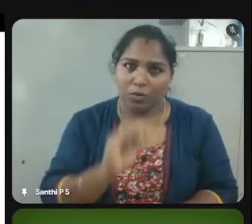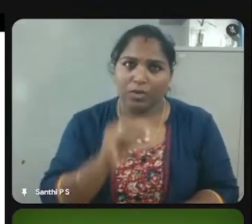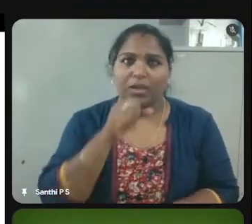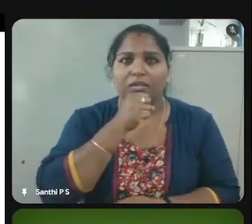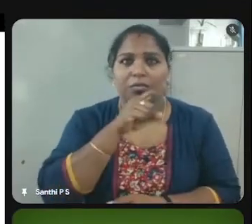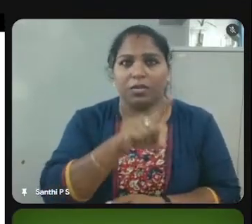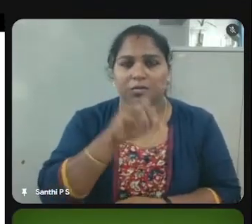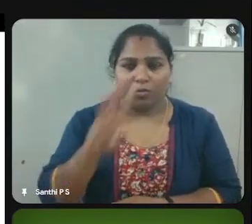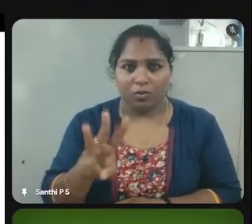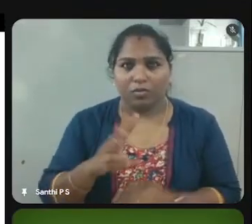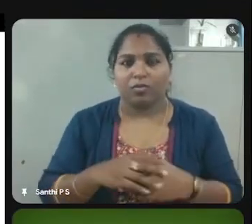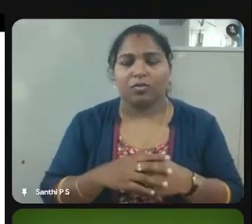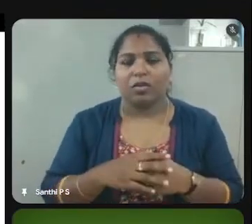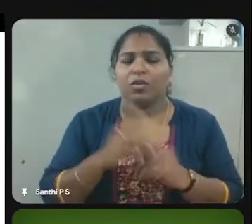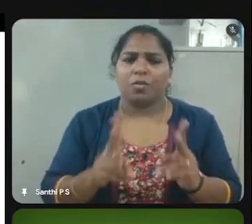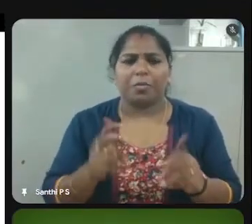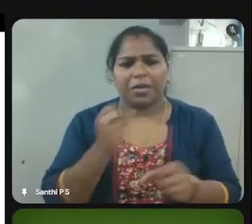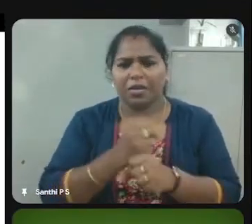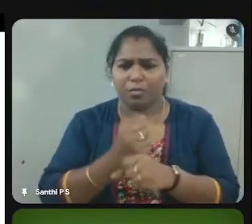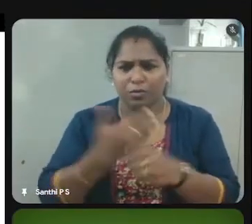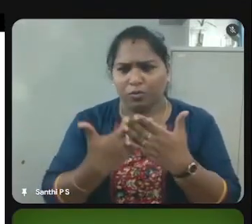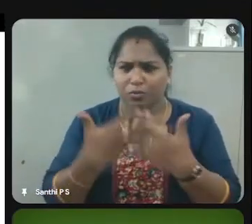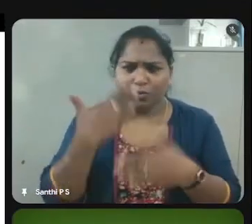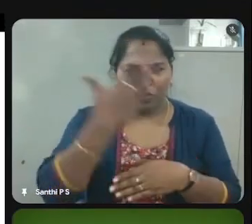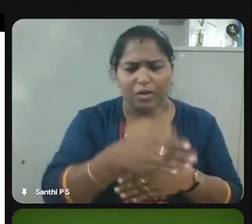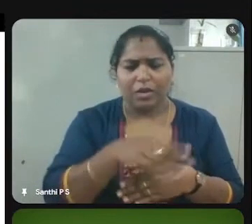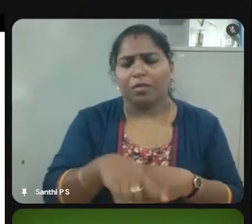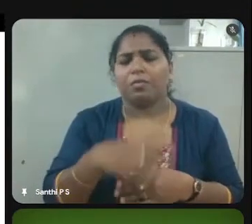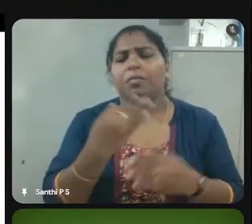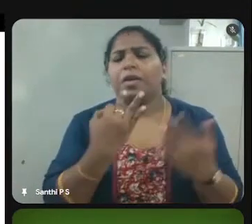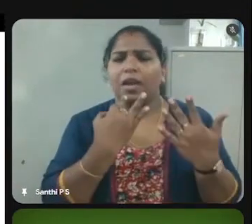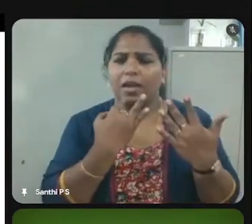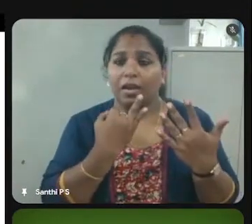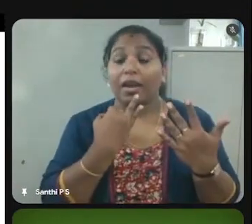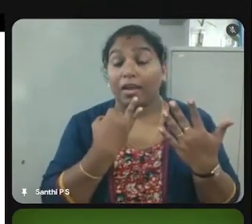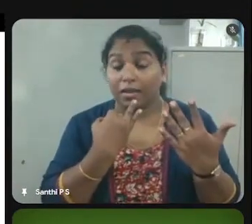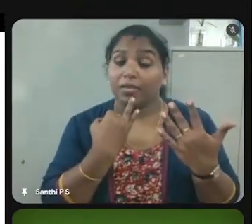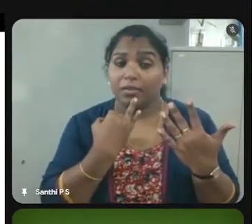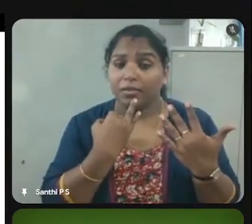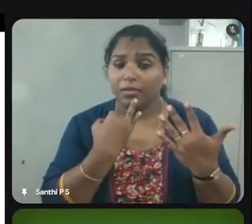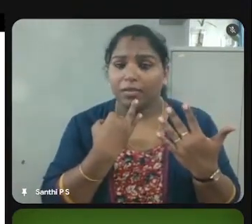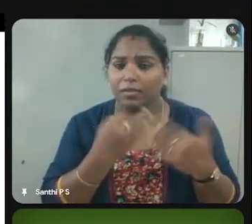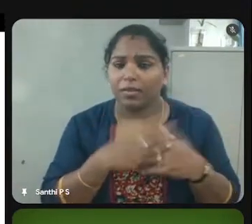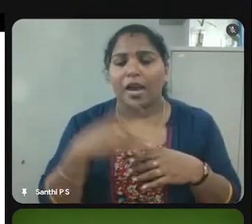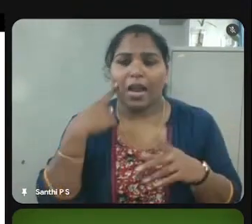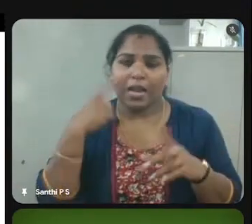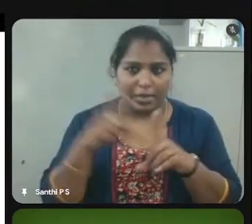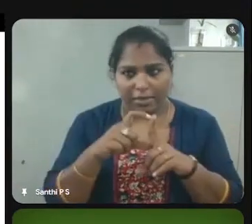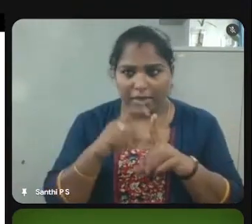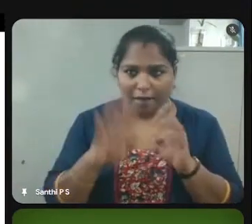ഓക്കെ. സാധാരണ ഗവൺമെന്റ് സ്കൂളിലാണ് പോകുന്നത്. ഇപ്പൊ 7ാം ക്ലാസ്സിലേക്ക് പഠിക്കുന്നു. ഓക്കെ. ID ആണ്